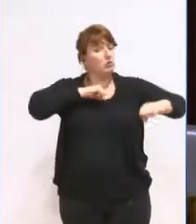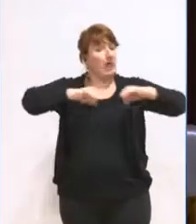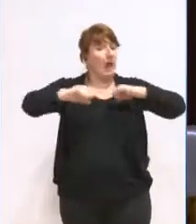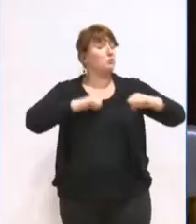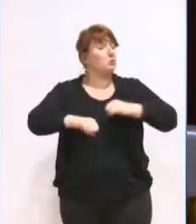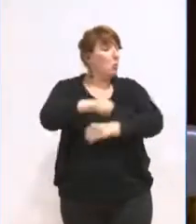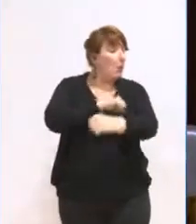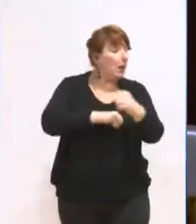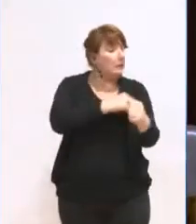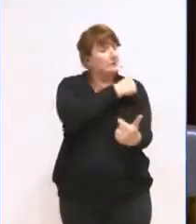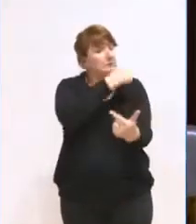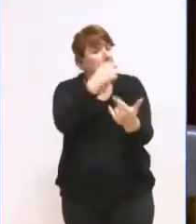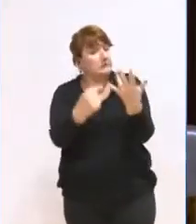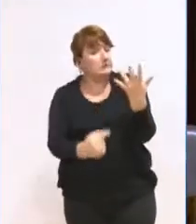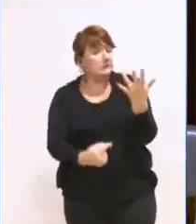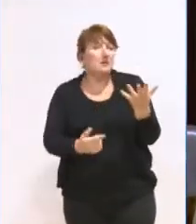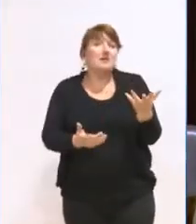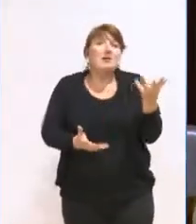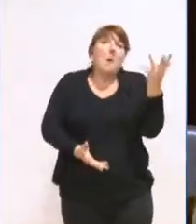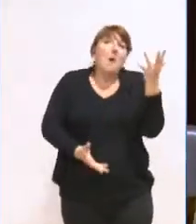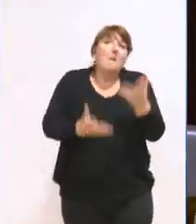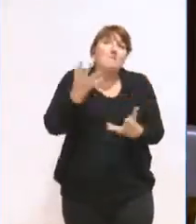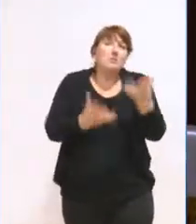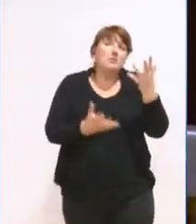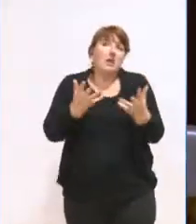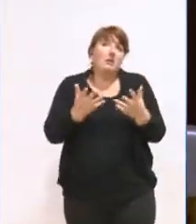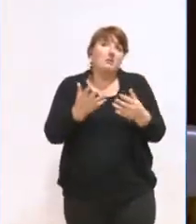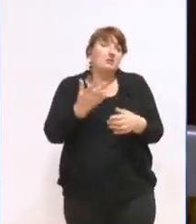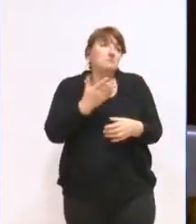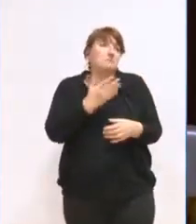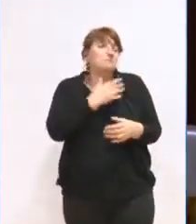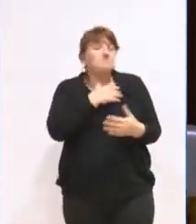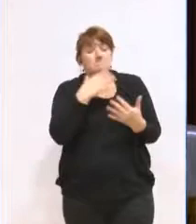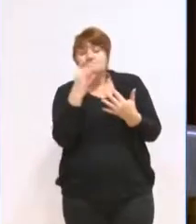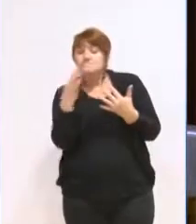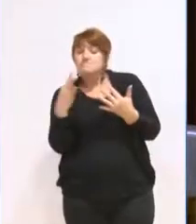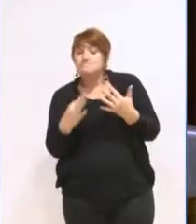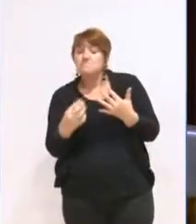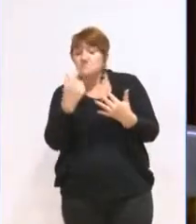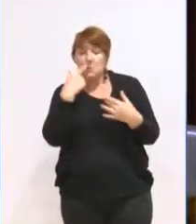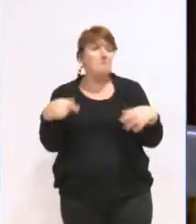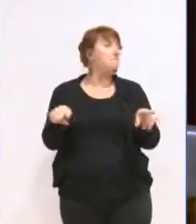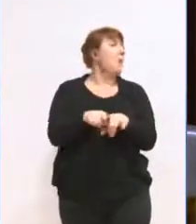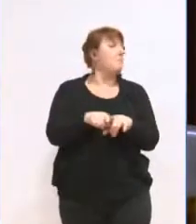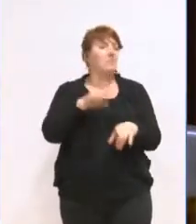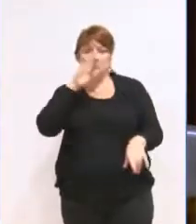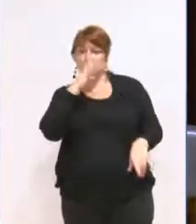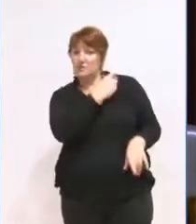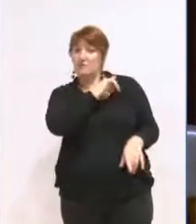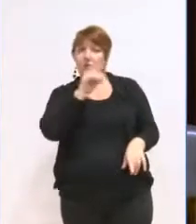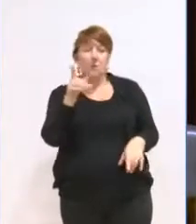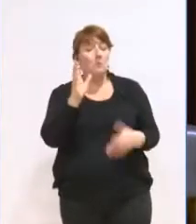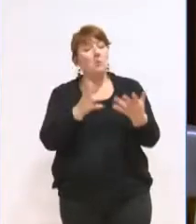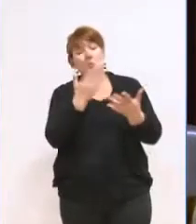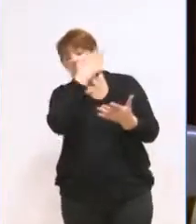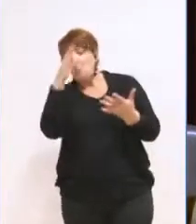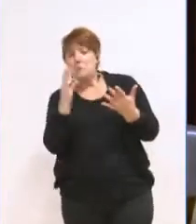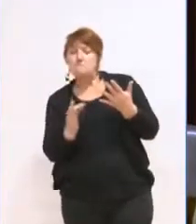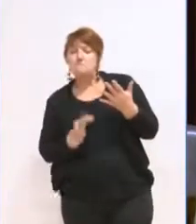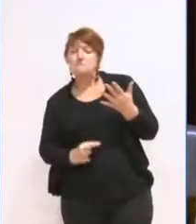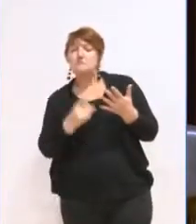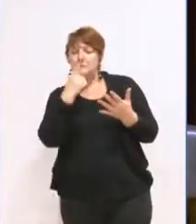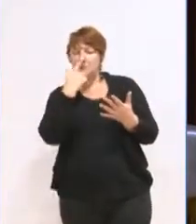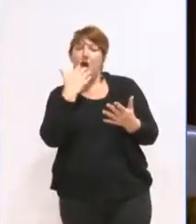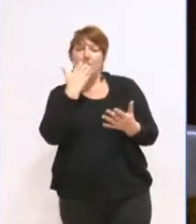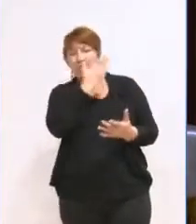Sur certaines, peut-être que je ne le ferai pas autrement, peut-être que j'y reviendrai différemment maintenant, mais ce n'est pas le sujet. Vous dites que vous